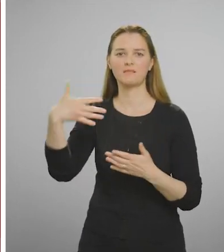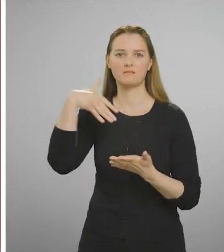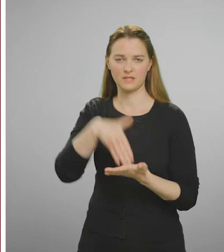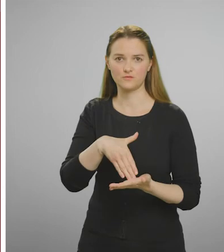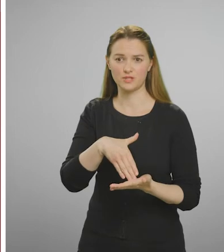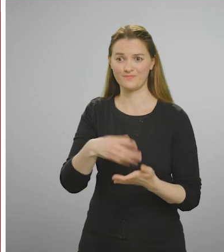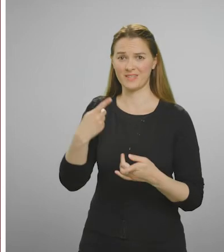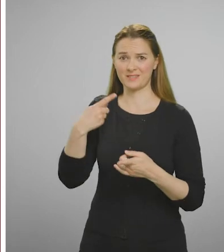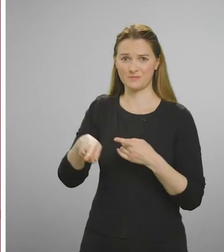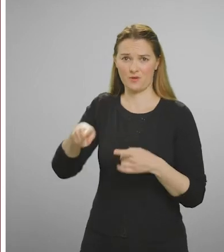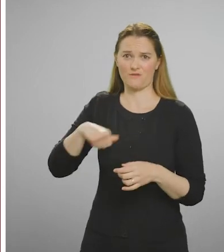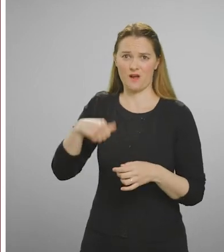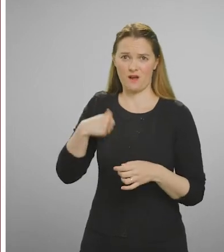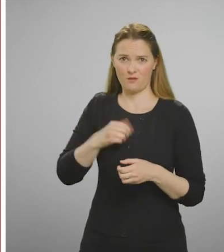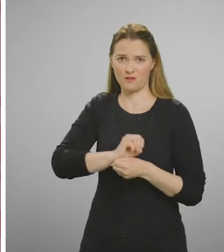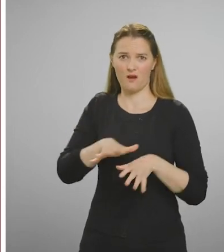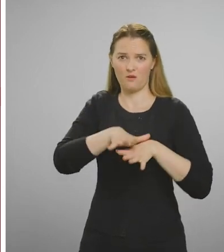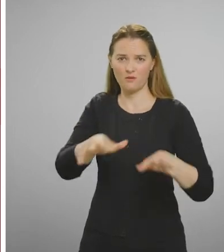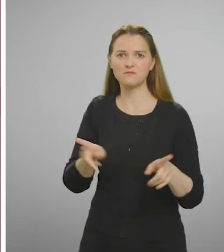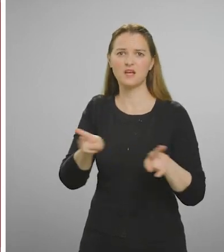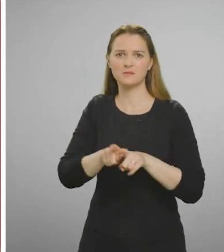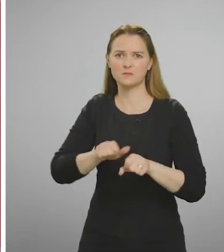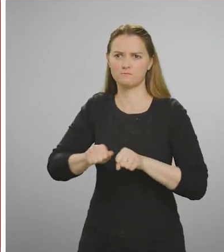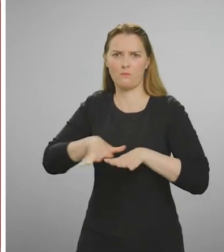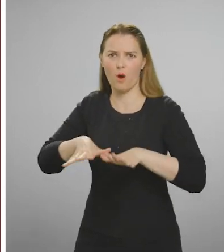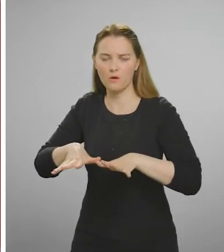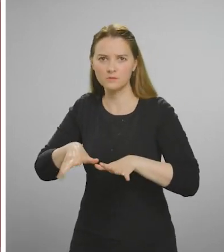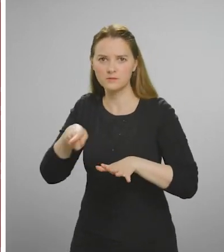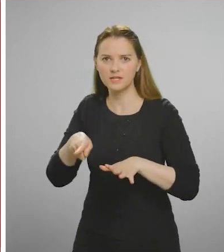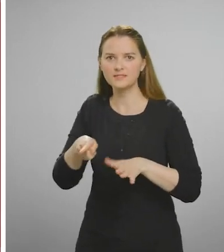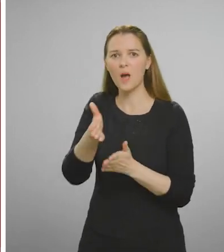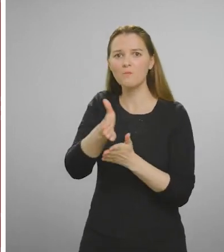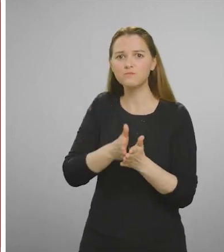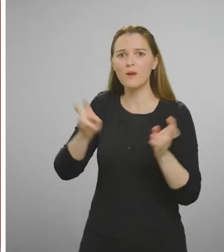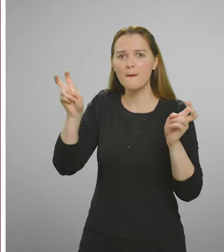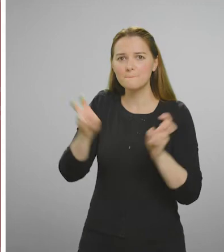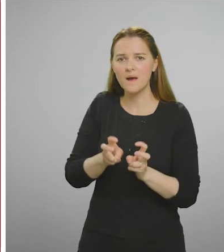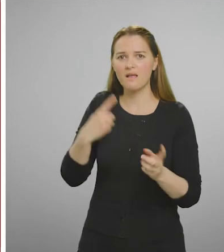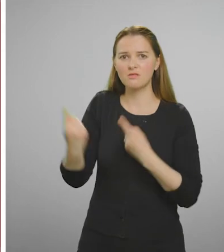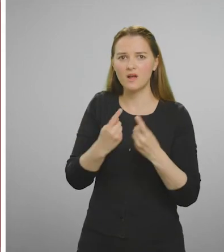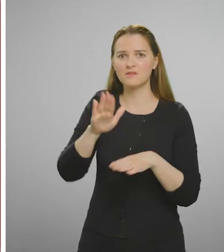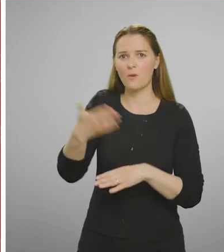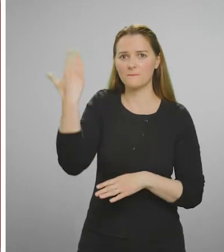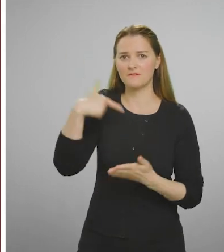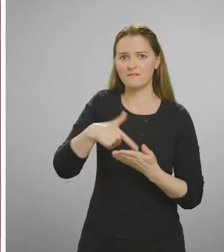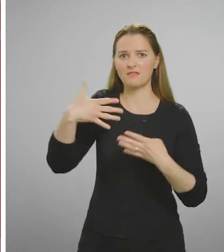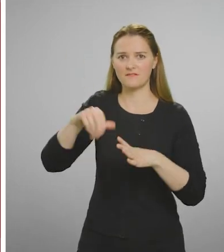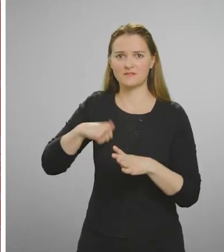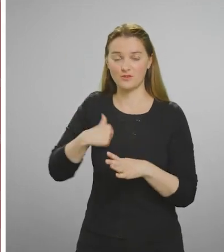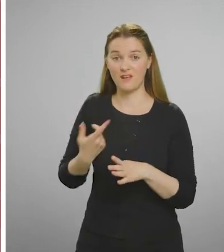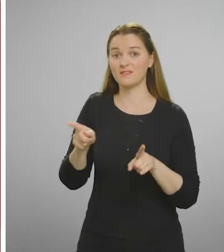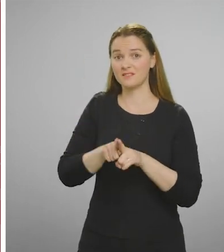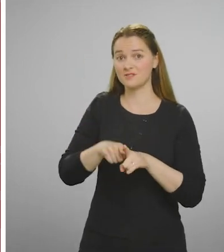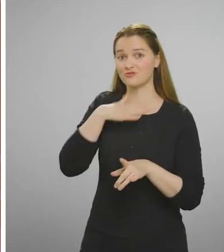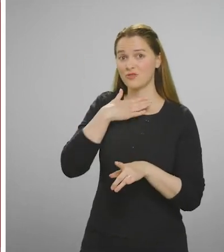475.000. S obzirom na osobitost godine obilježene pandemijom i potresima, održano je upola manje događanja nego